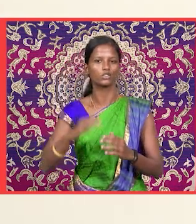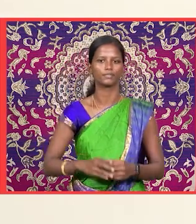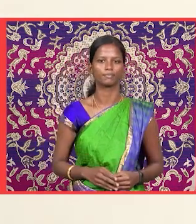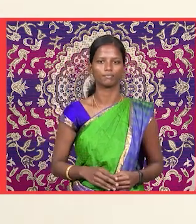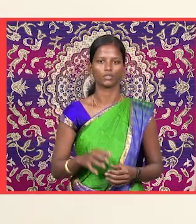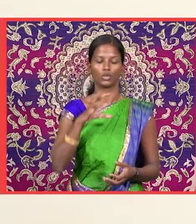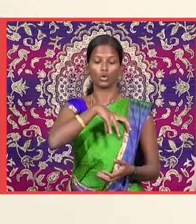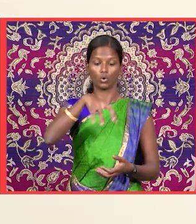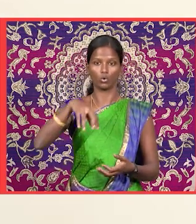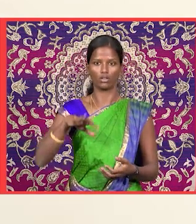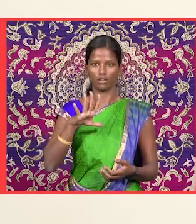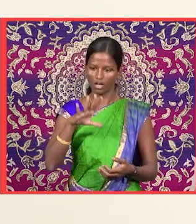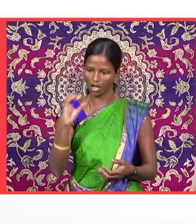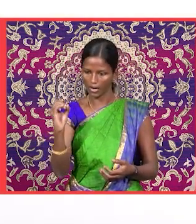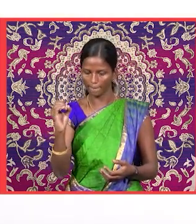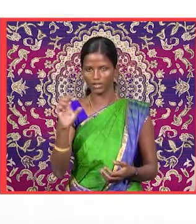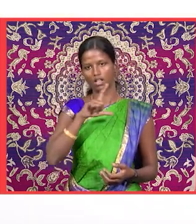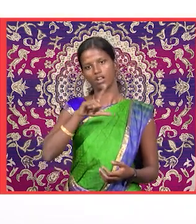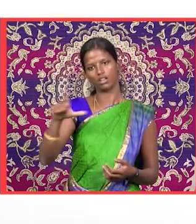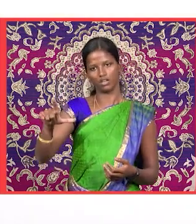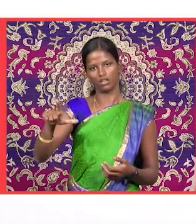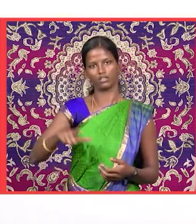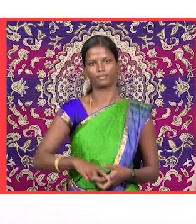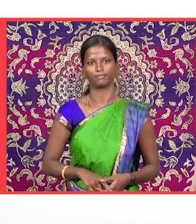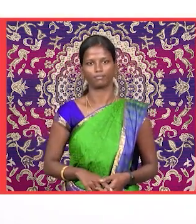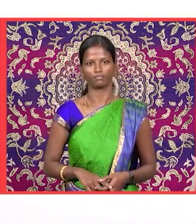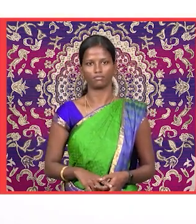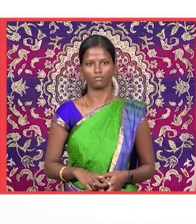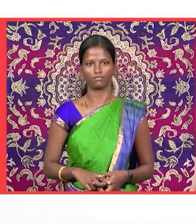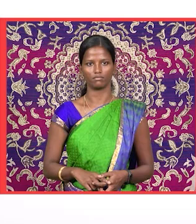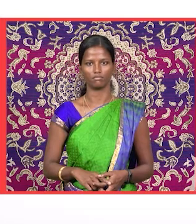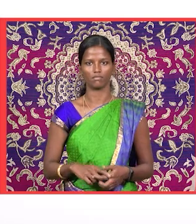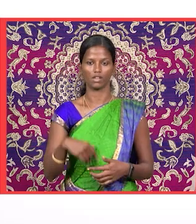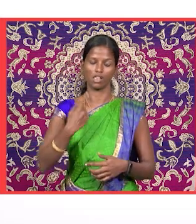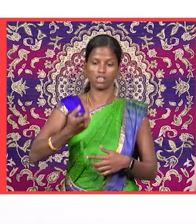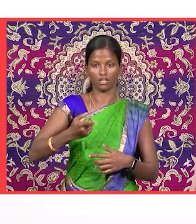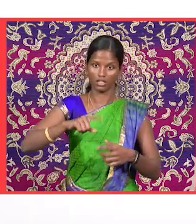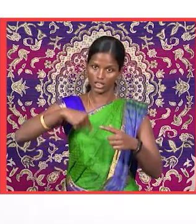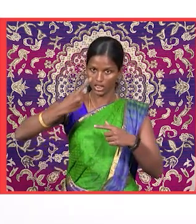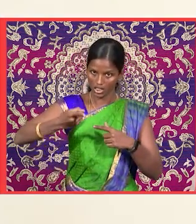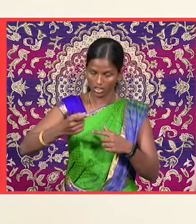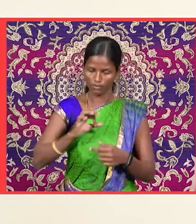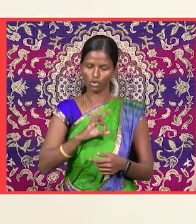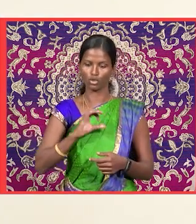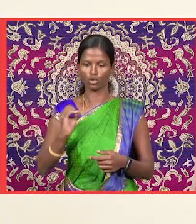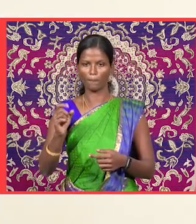கொள்ளளவு பார்த்திங்கன்னா 50 லிட்டர், சரிங்களா? எத்தனை சதவீதம் நிறைஞ்சிருக்குன்னா 30% ஆல்ரெடி நிறைஞ்சிருது.